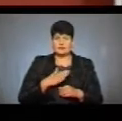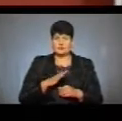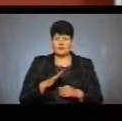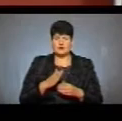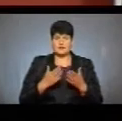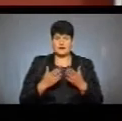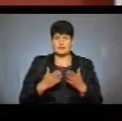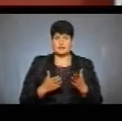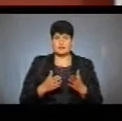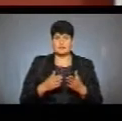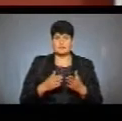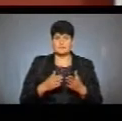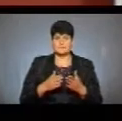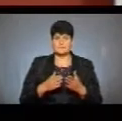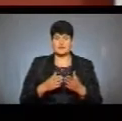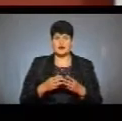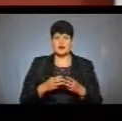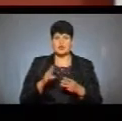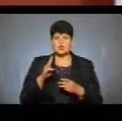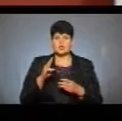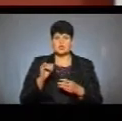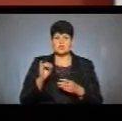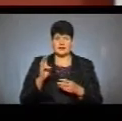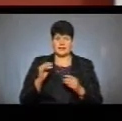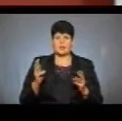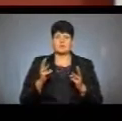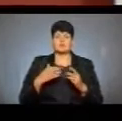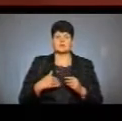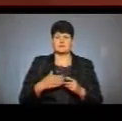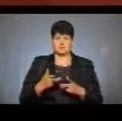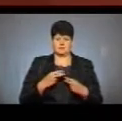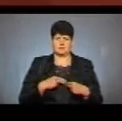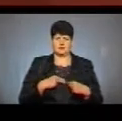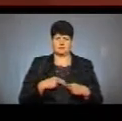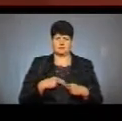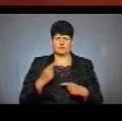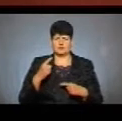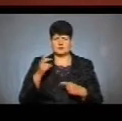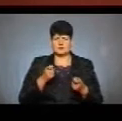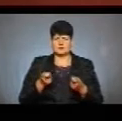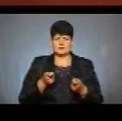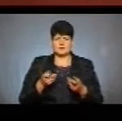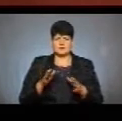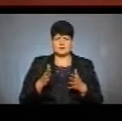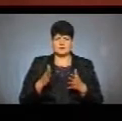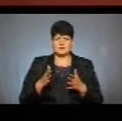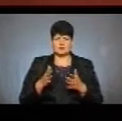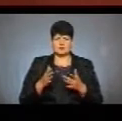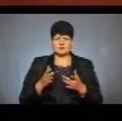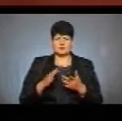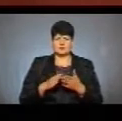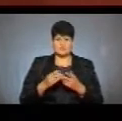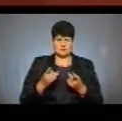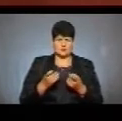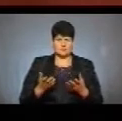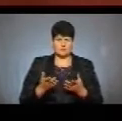їх порівняно дуже шини для чого палити, так? Тобто працівників Державної служби з надзвичайних ситуацій залучати. Тобто,